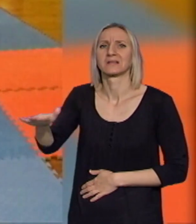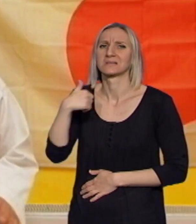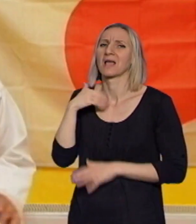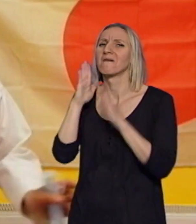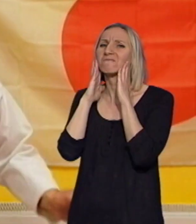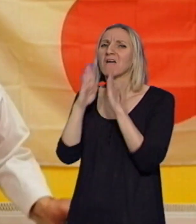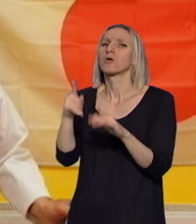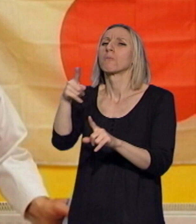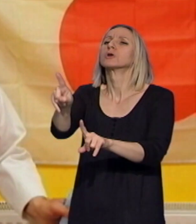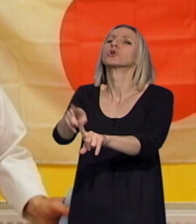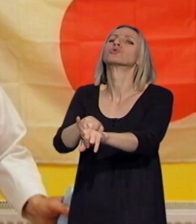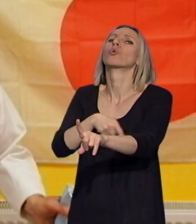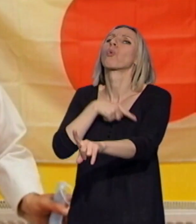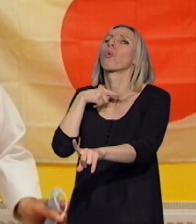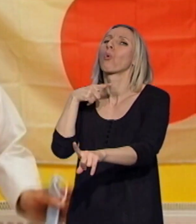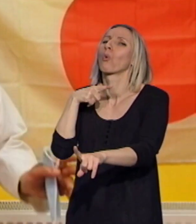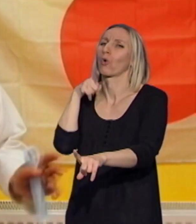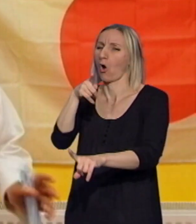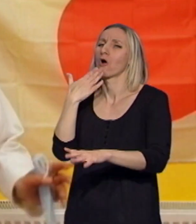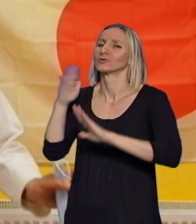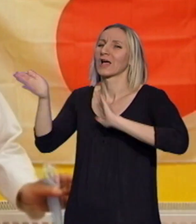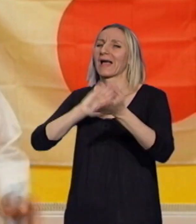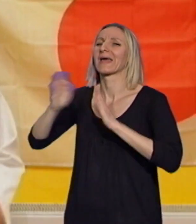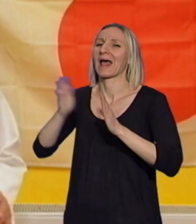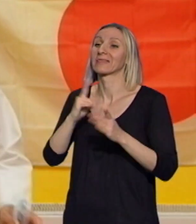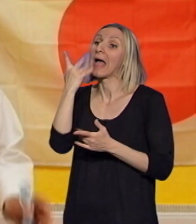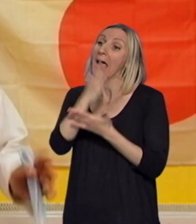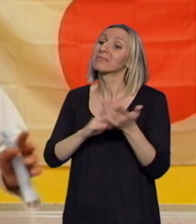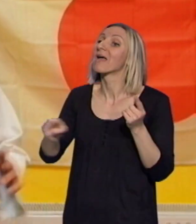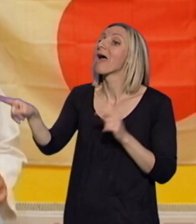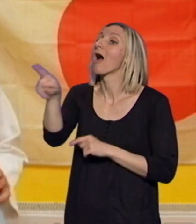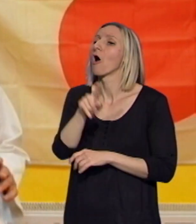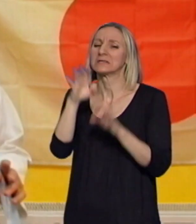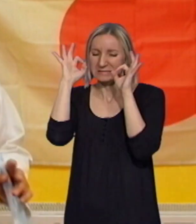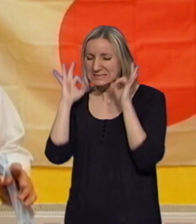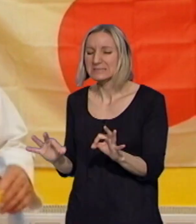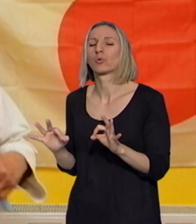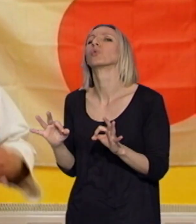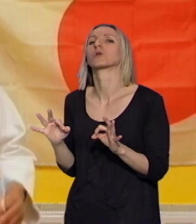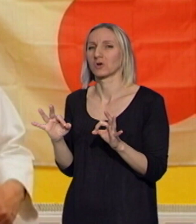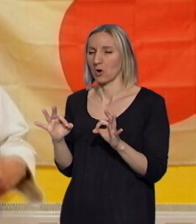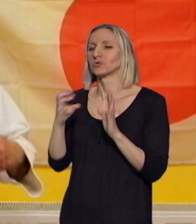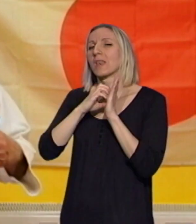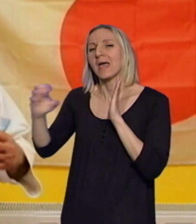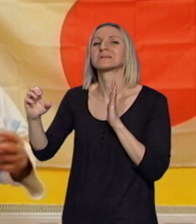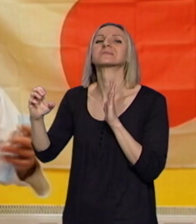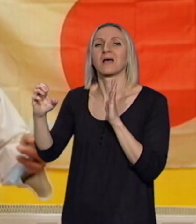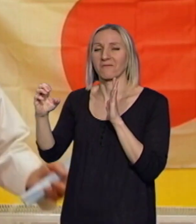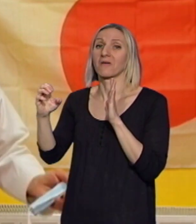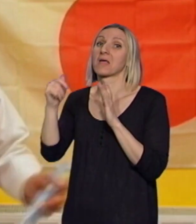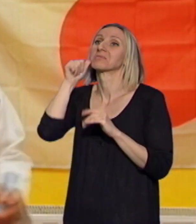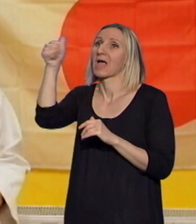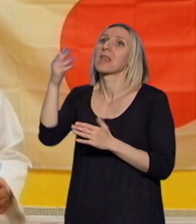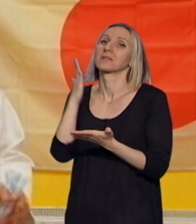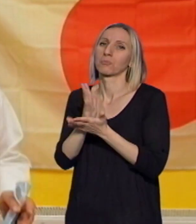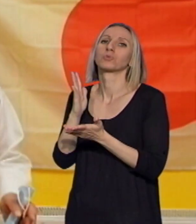oni dugo da se bave karateom, a deo njih će sigurno da nastave čak jednog